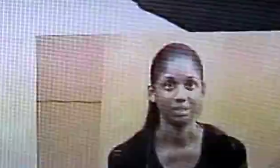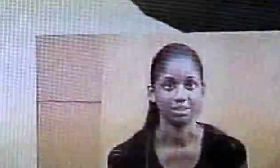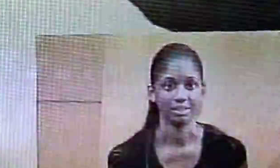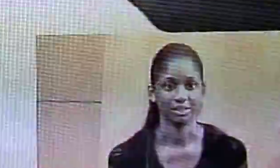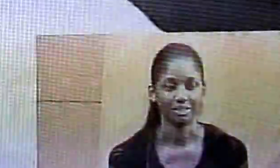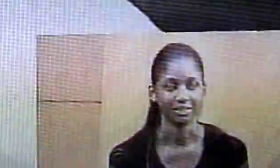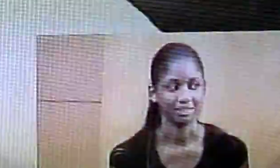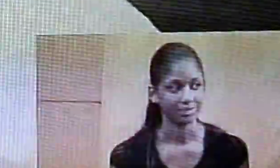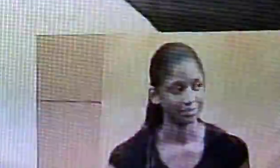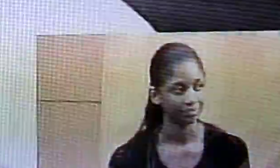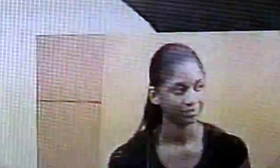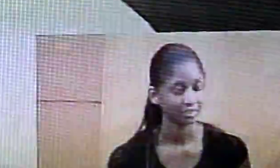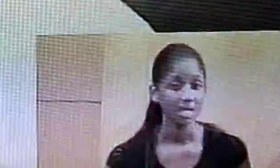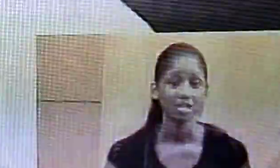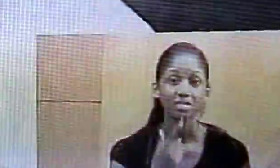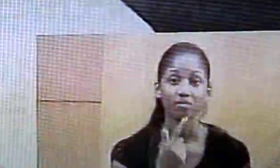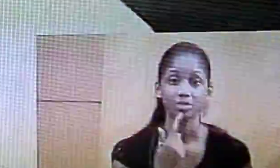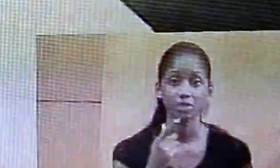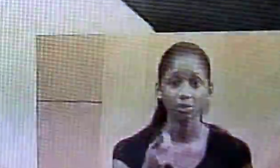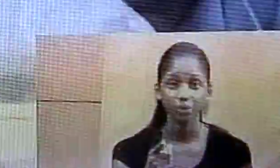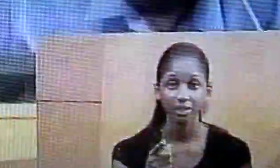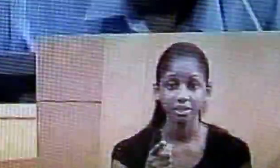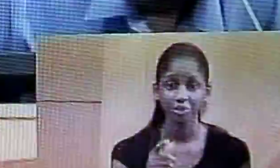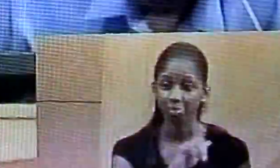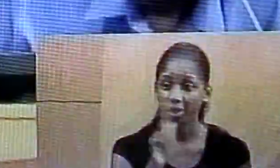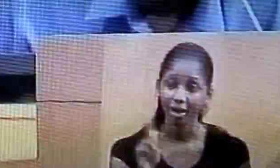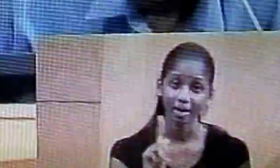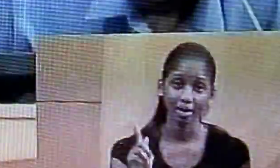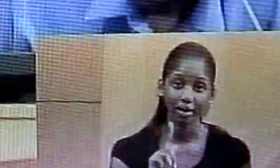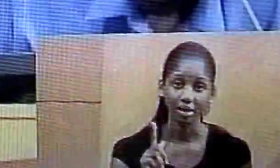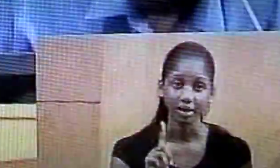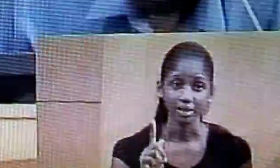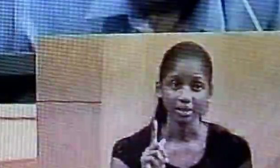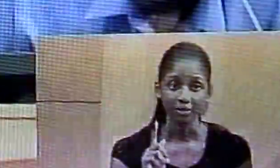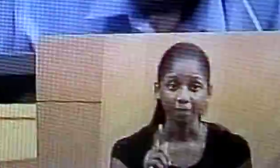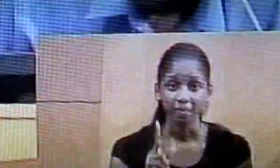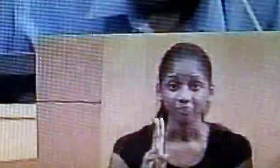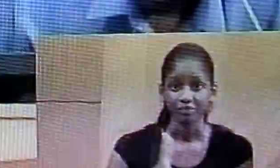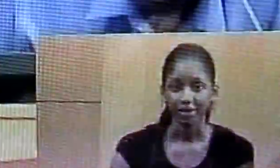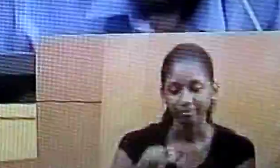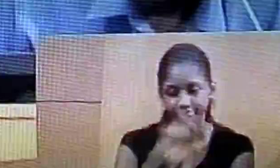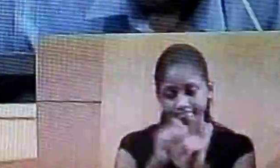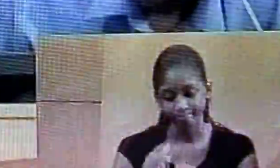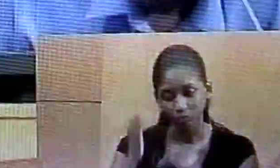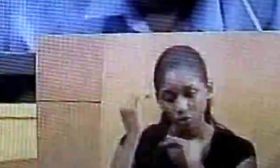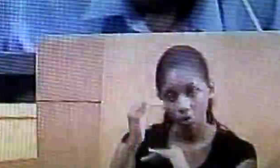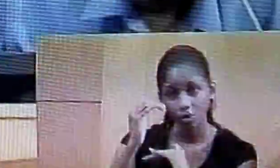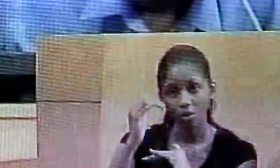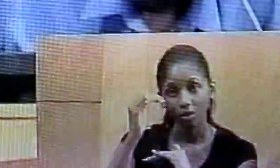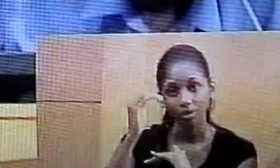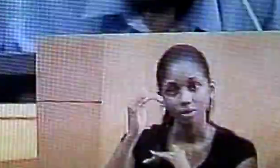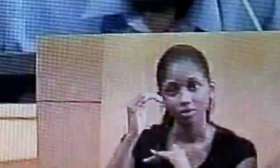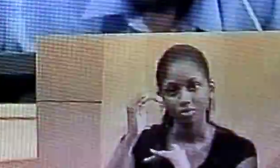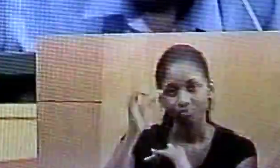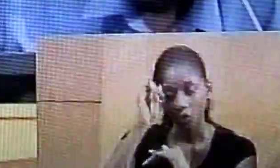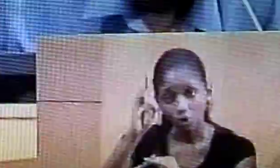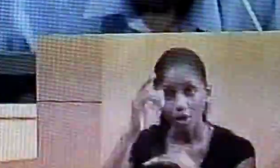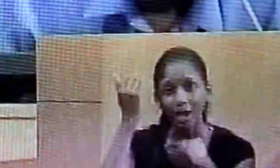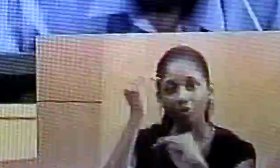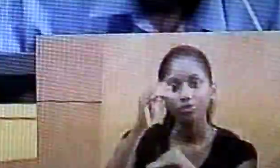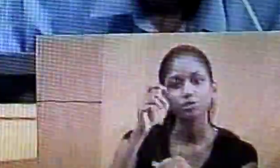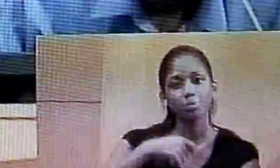il ne fait pas honneur à la confiance que le président de la région lui